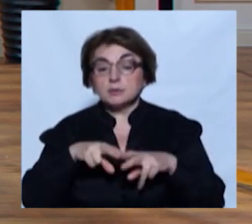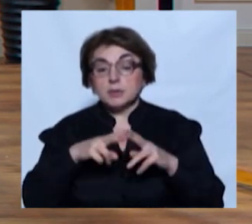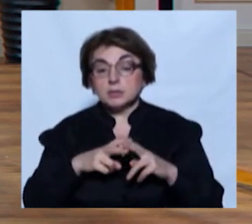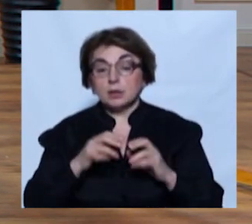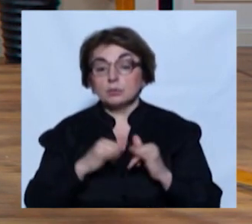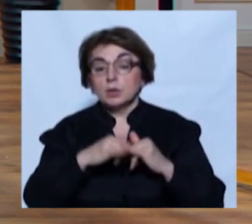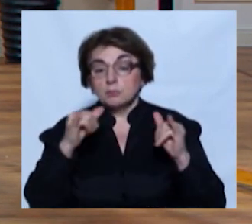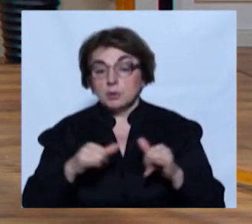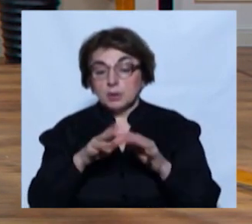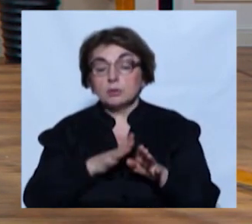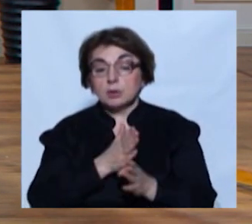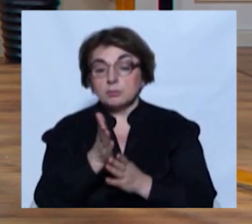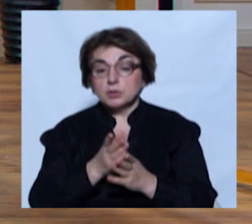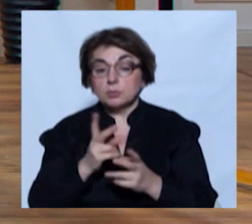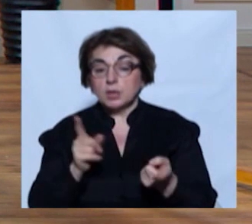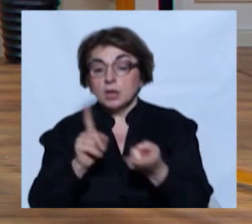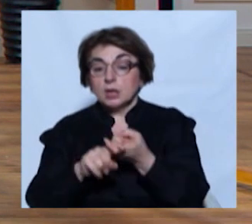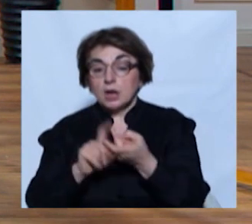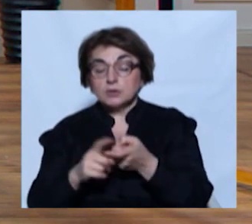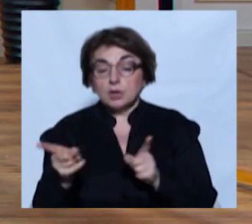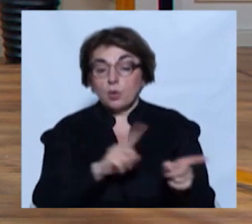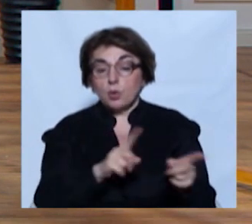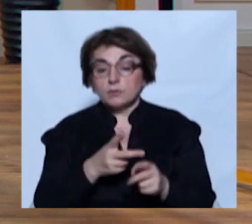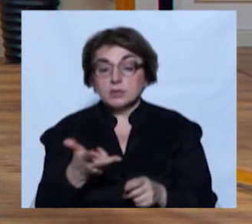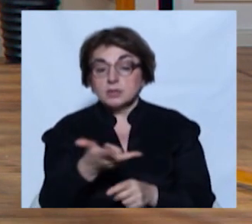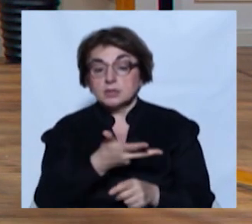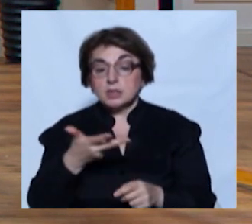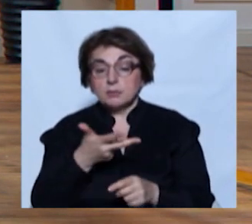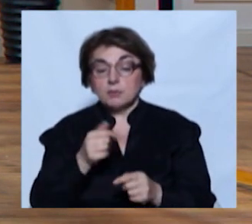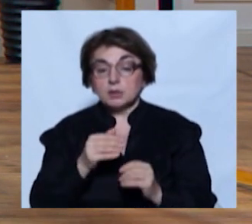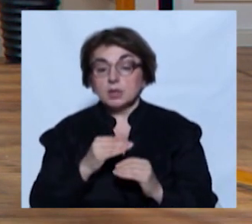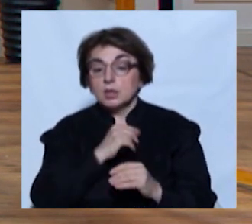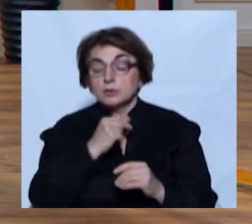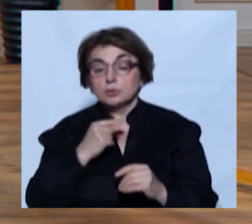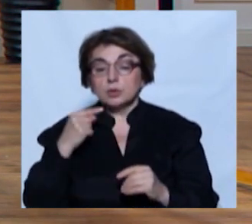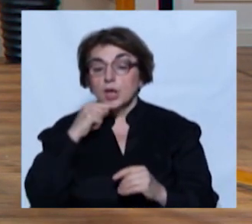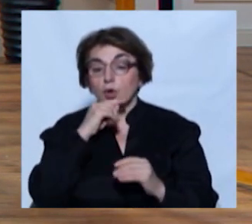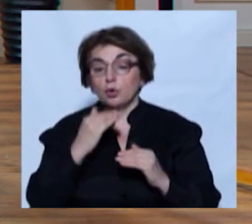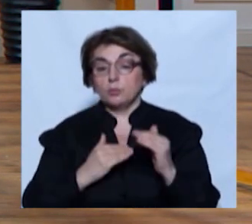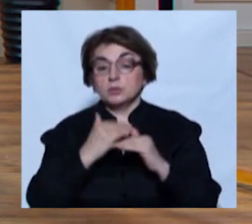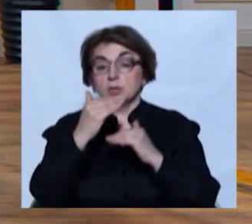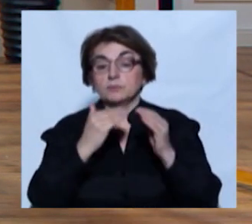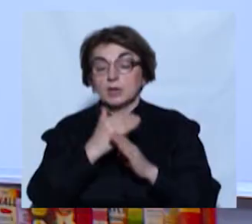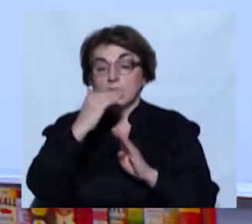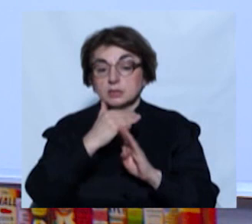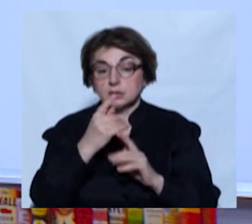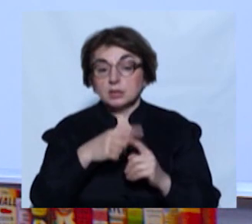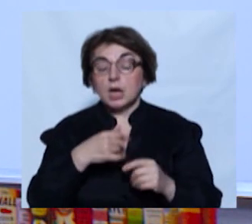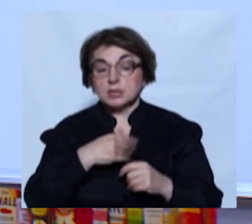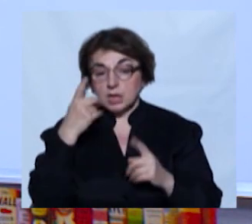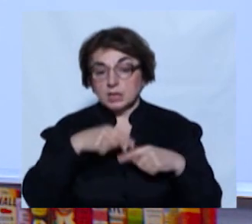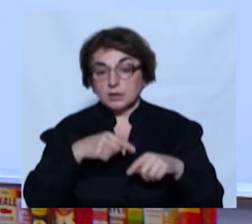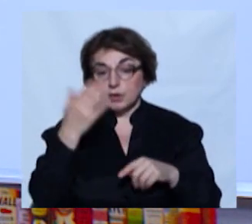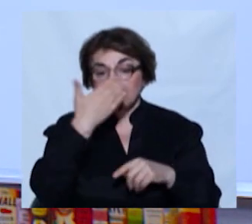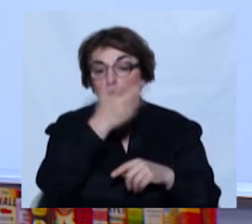ასპექტი ერთმანეთთან არის დაკავშირებული და ეს სამი ასპექტი, მზარდი ეკონომიკა, სოციალური ჩართულობა და